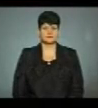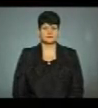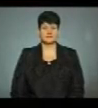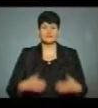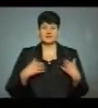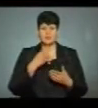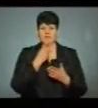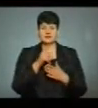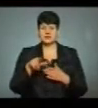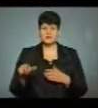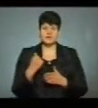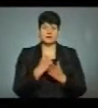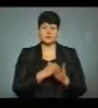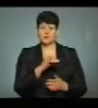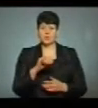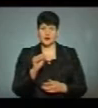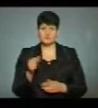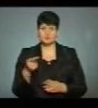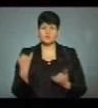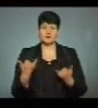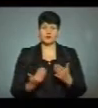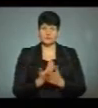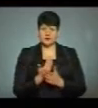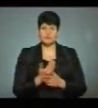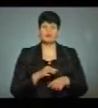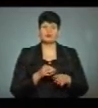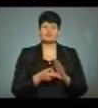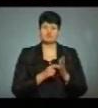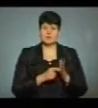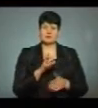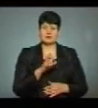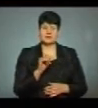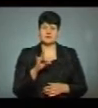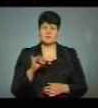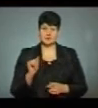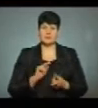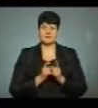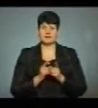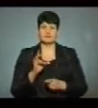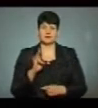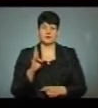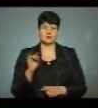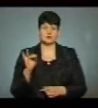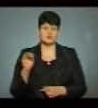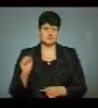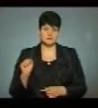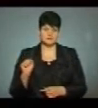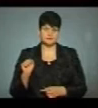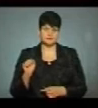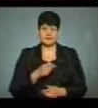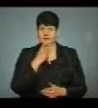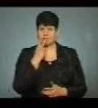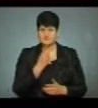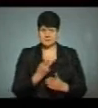Вітаю глядачів телеканалу «ЮА Тернопіль». В ефірі новини. У студії Богдана Сарабун. Сурдопереклад Надія Коцовська. Дивіться